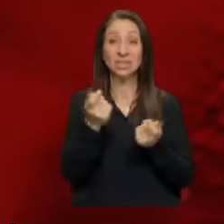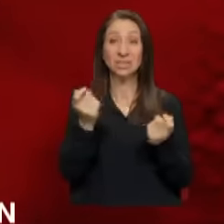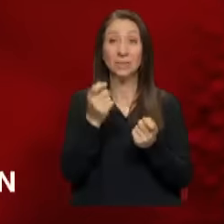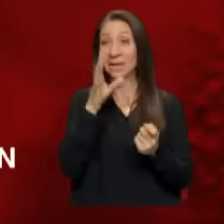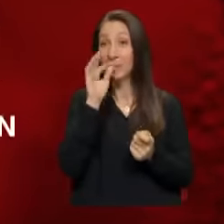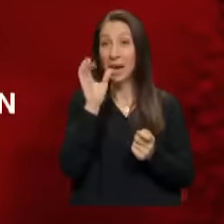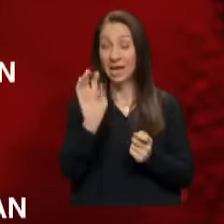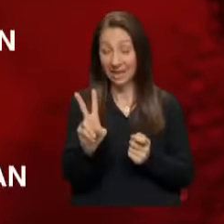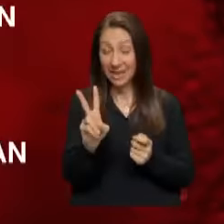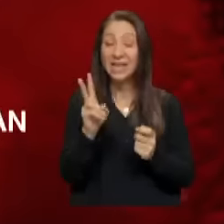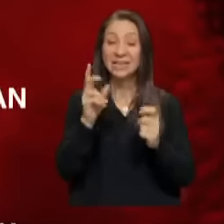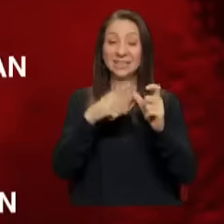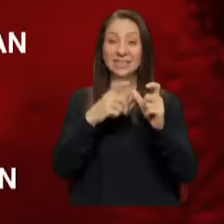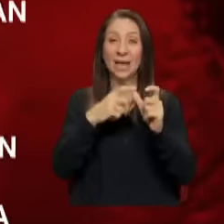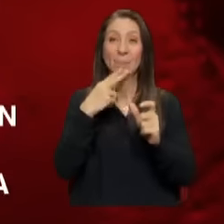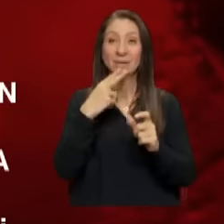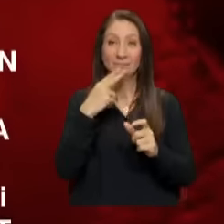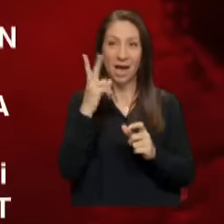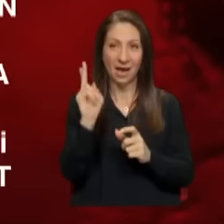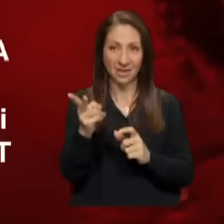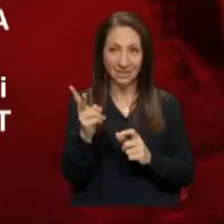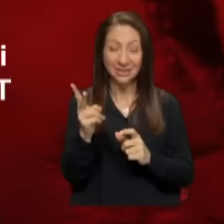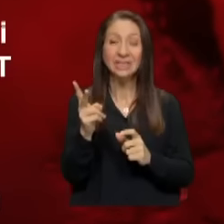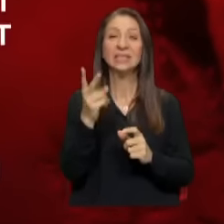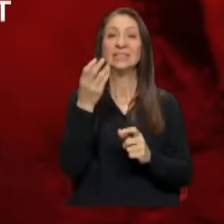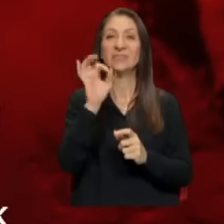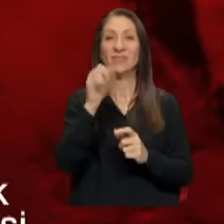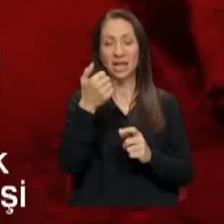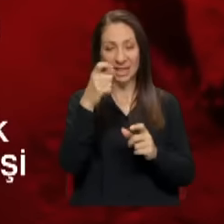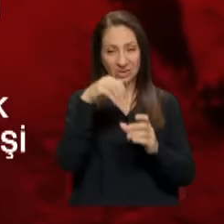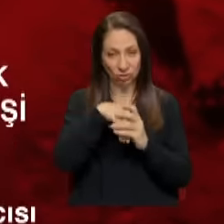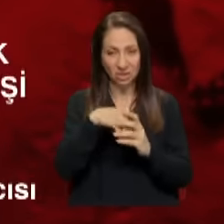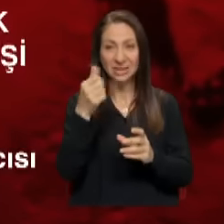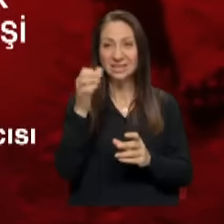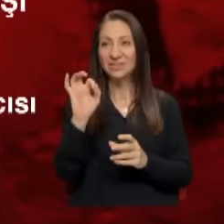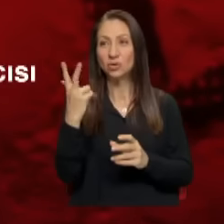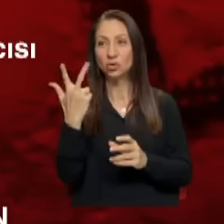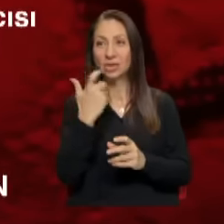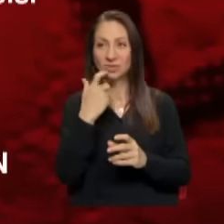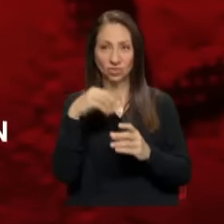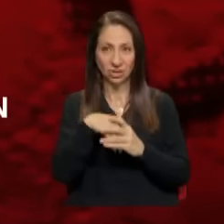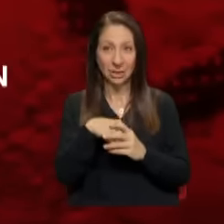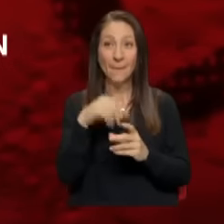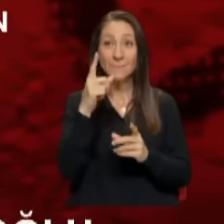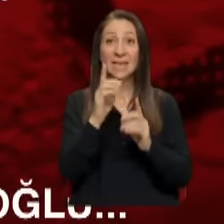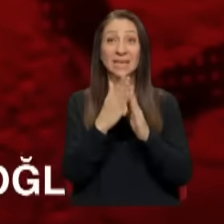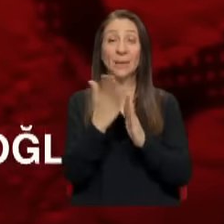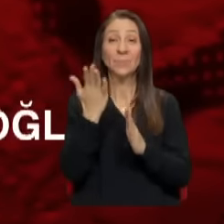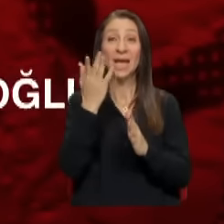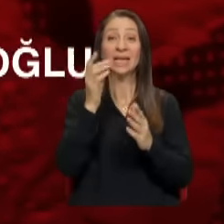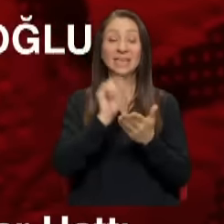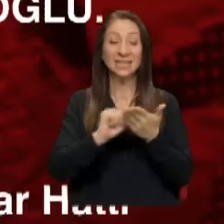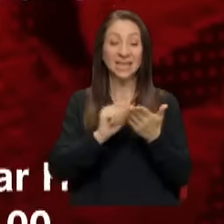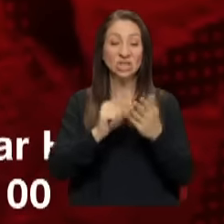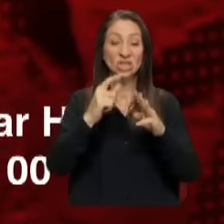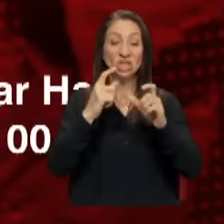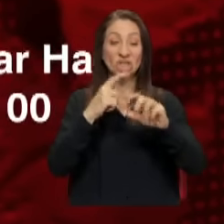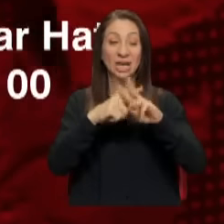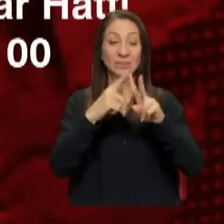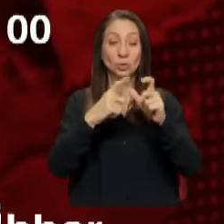kime ait? Sinem Özen Can Polat'a ait. 0-6 ay için, 0-3 yaş için. Bir kitapta yazan Cansu